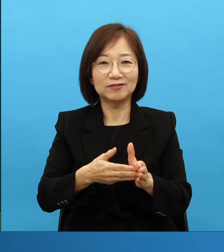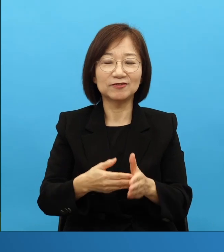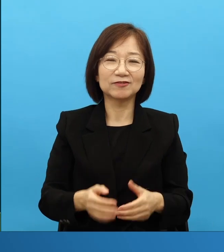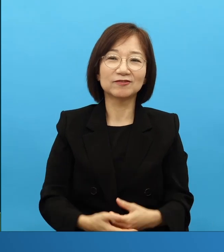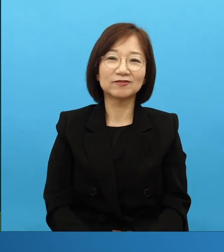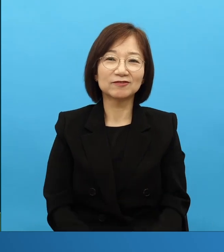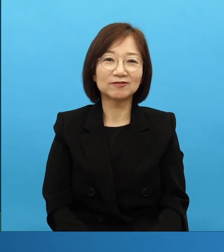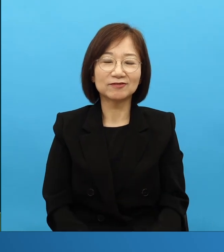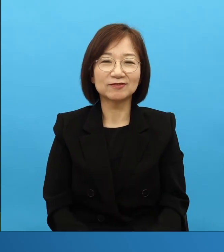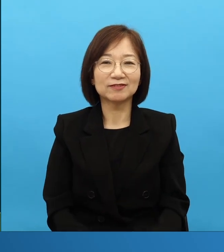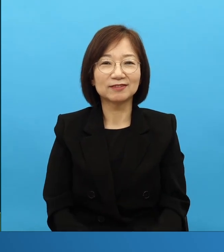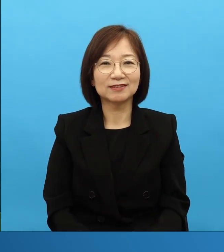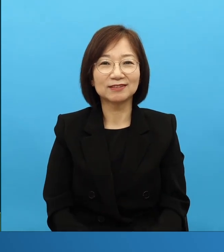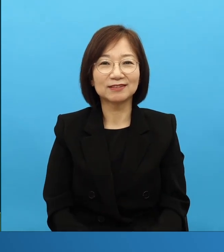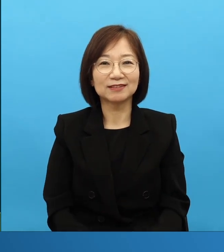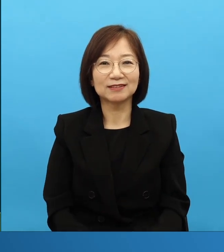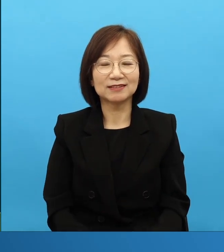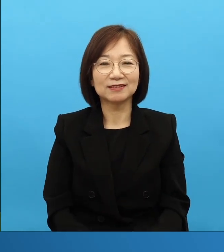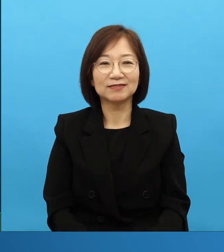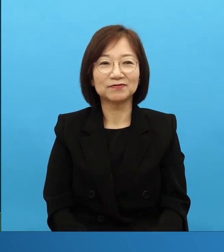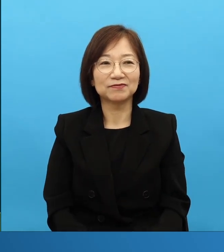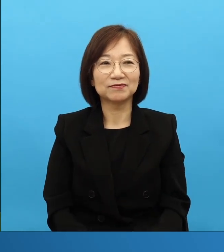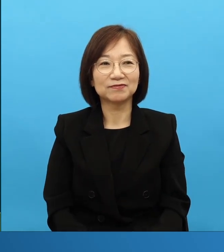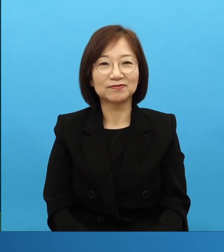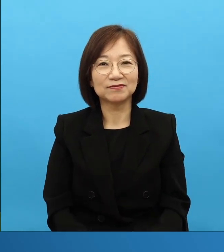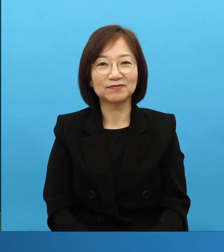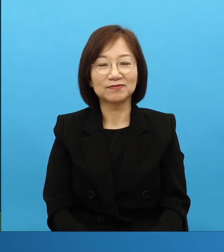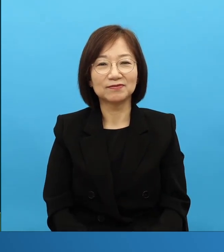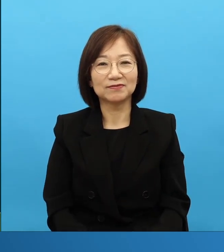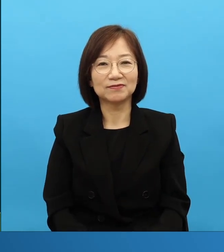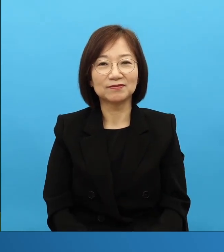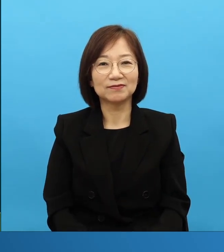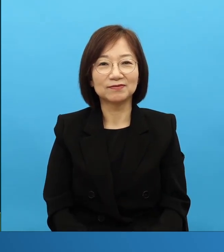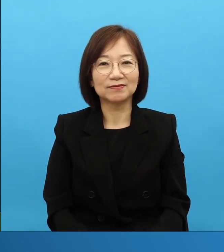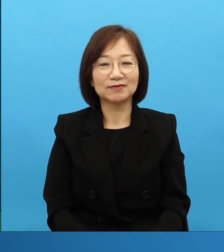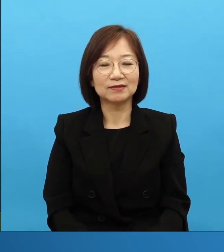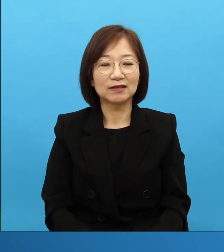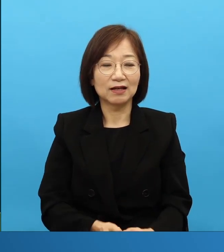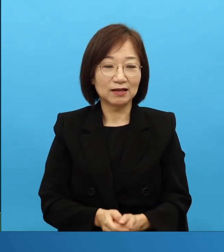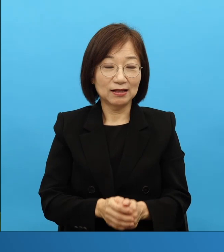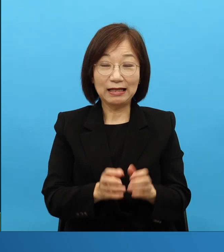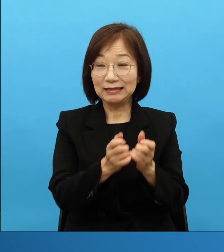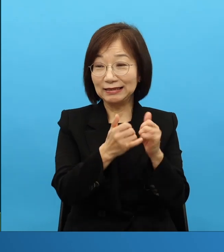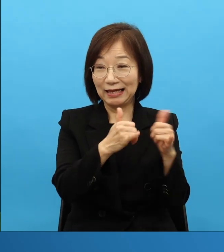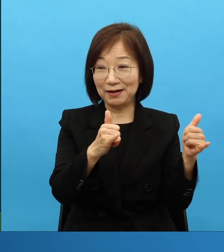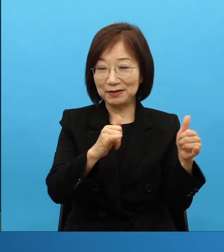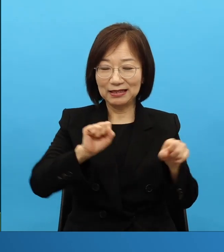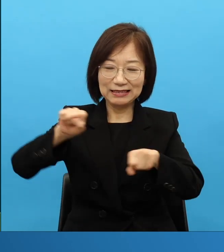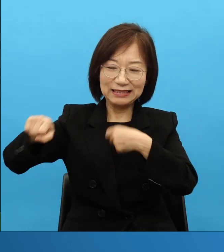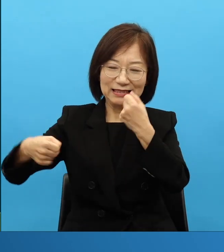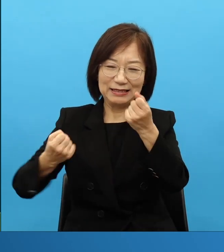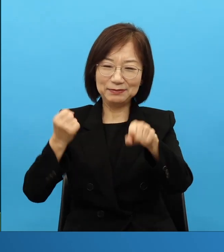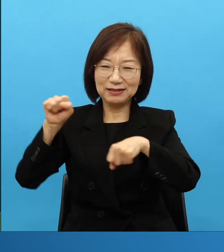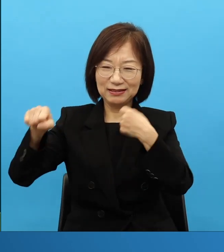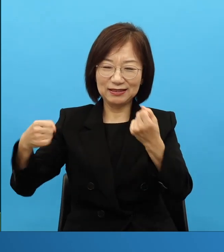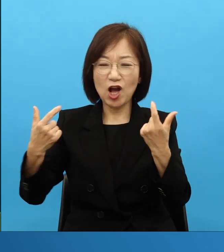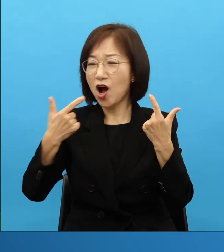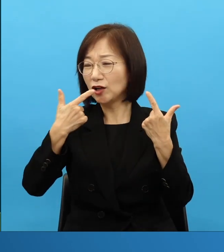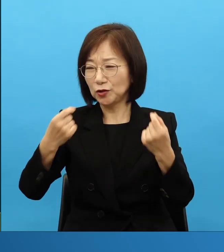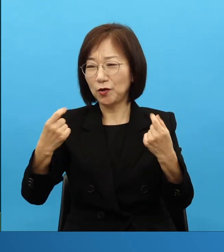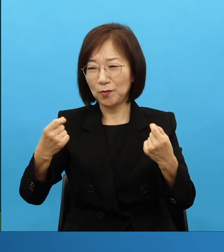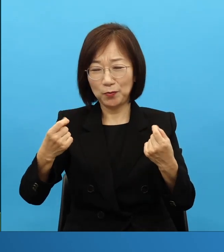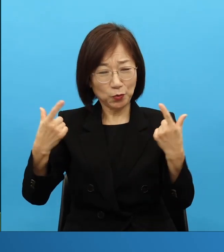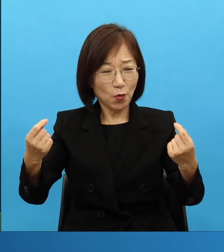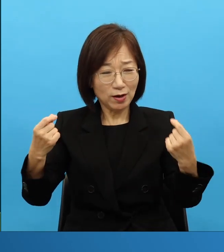그렇게 이제 깨닫긴 좀 깨달아서 인간이 짐승처럼 살다가 갈 것도 왜 삽니까? He did realize if people are going to live just like animals,